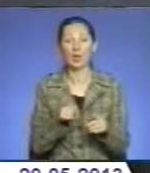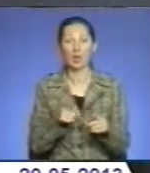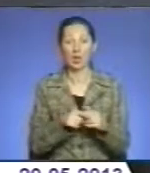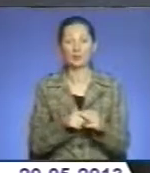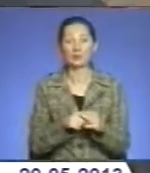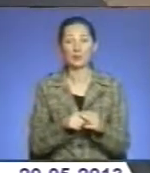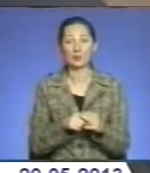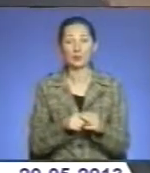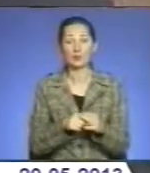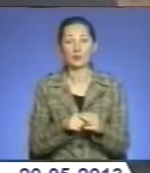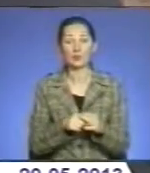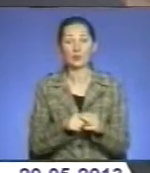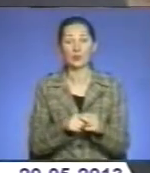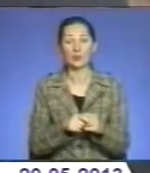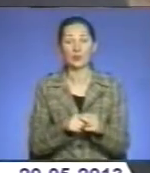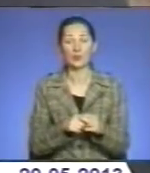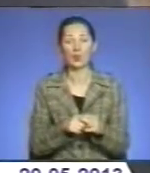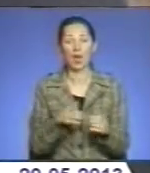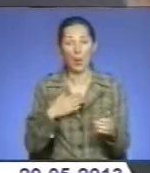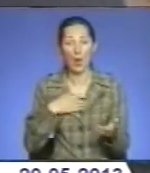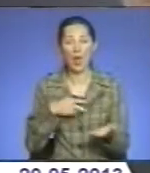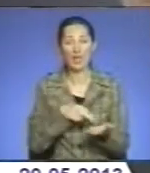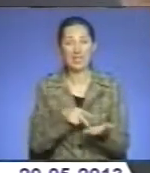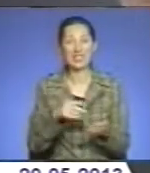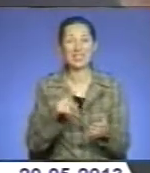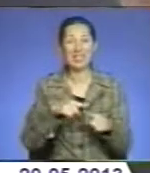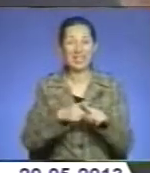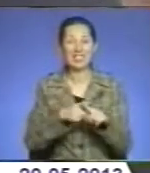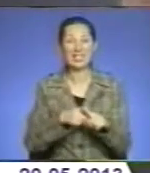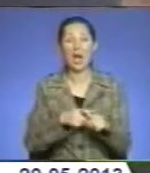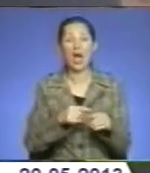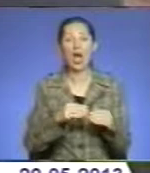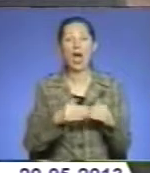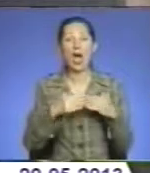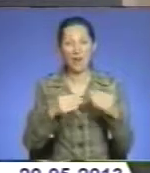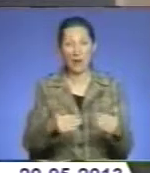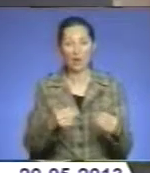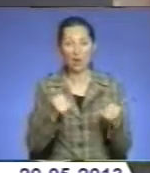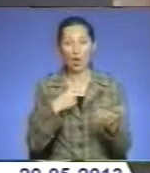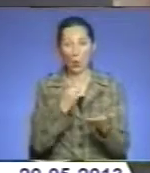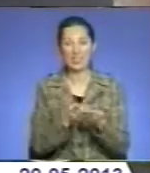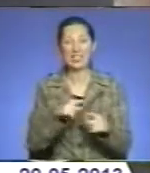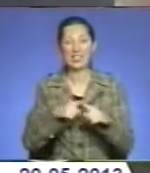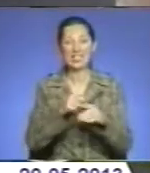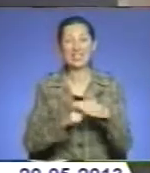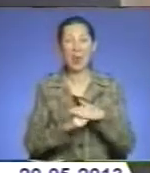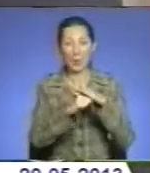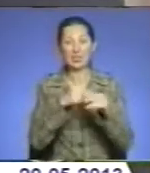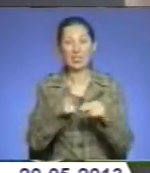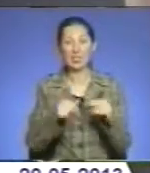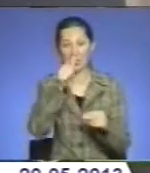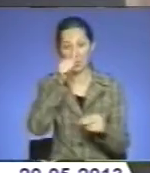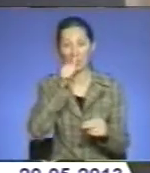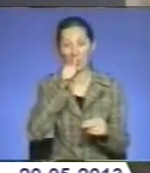порту Южній. Ми вийшли на технічну фазу. Сьогодні ми показали, що технічна база завершиться за місяць. Далі